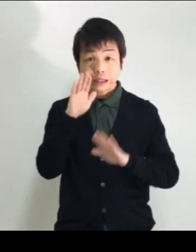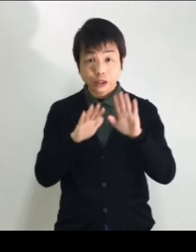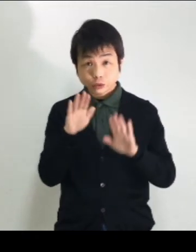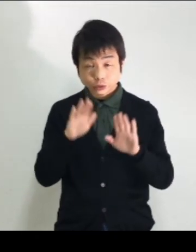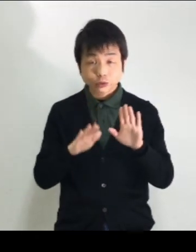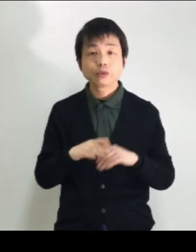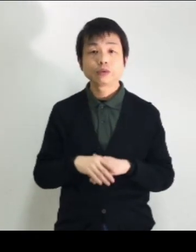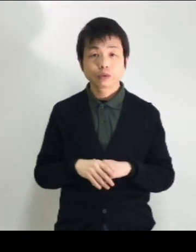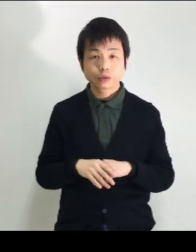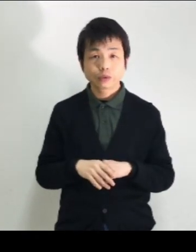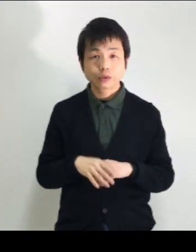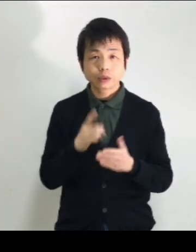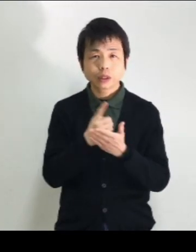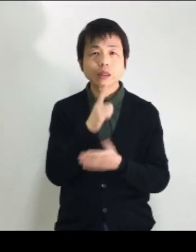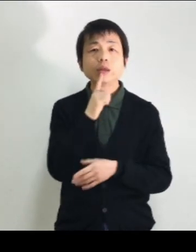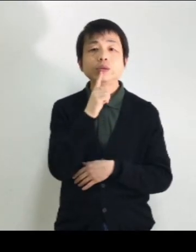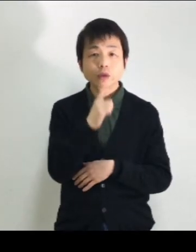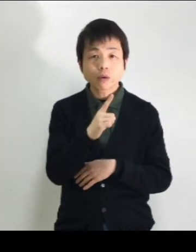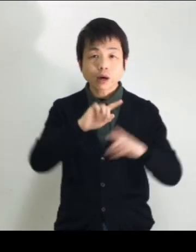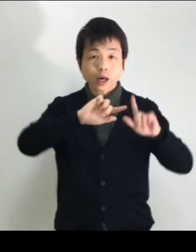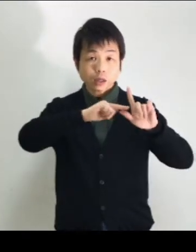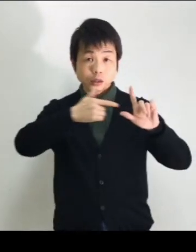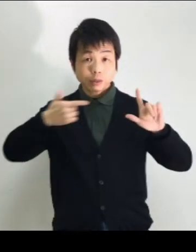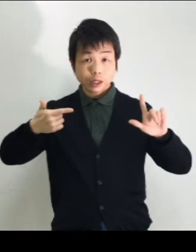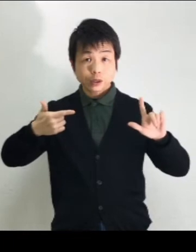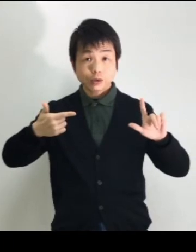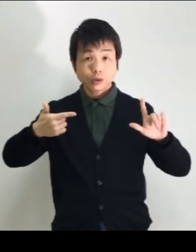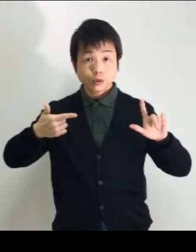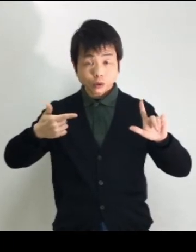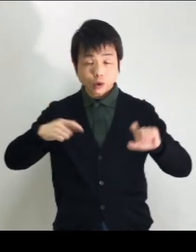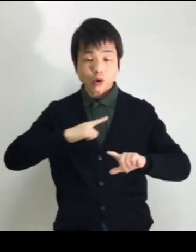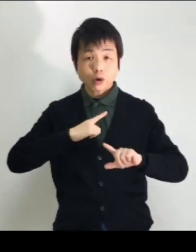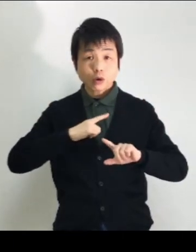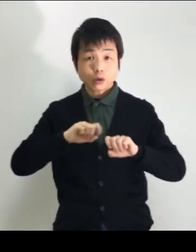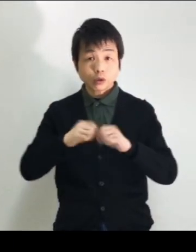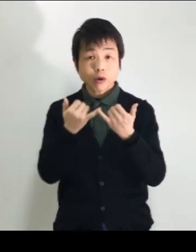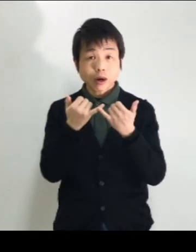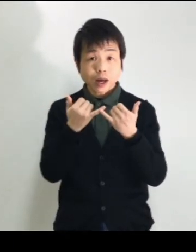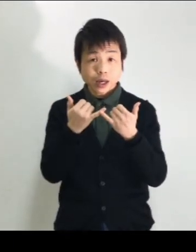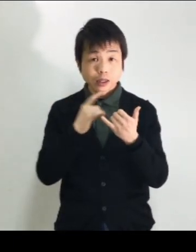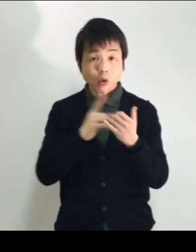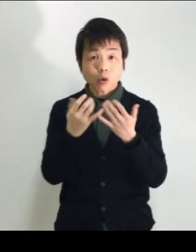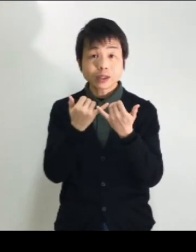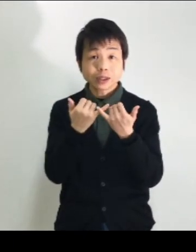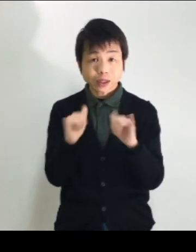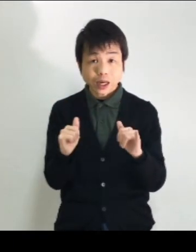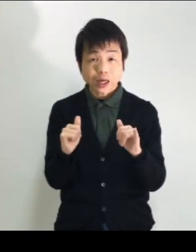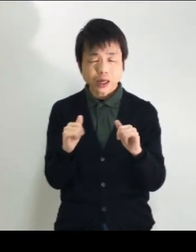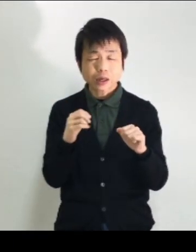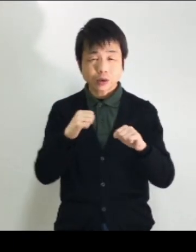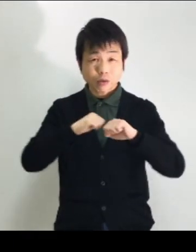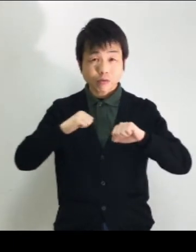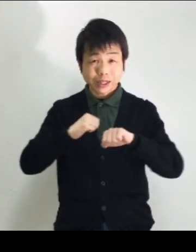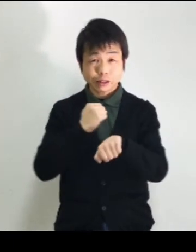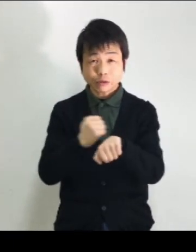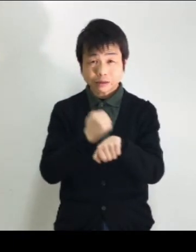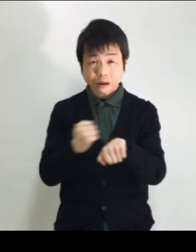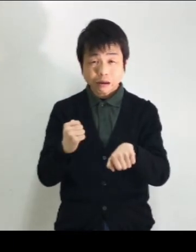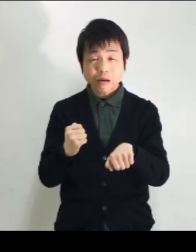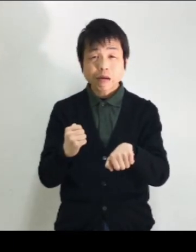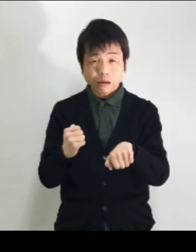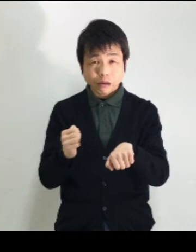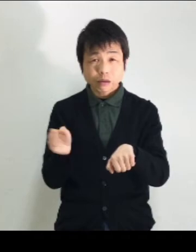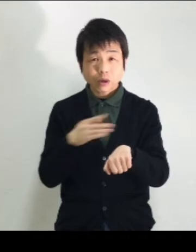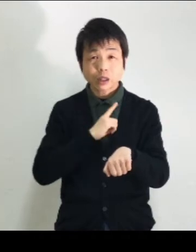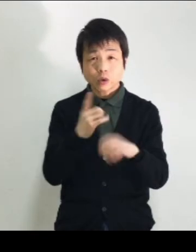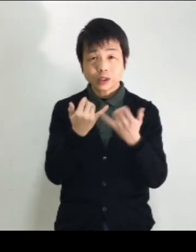あ、事実だけで言うと、LGBTQ の障害当事者生きづらさゆえに、LGBTQ 当